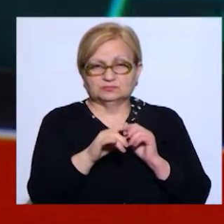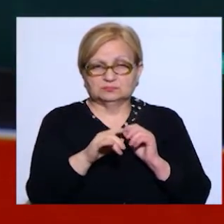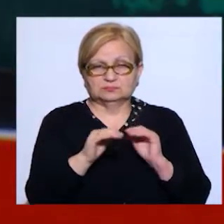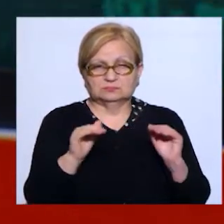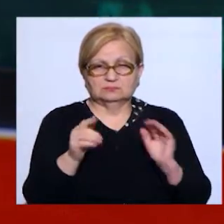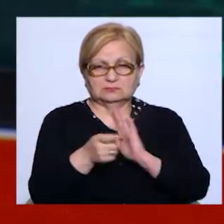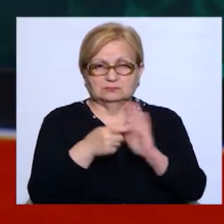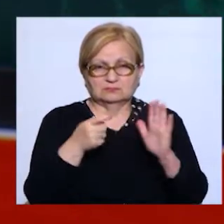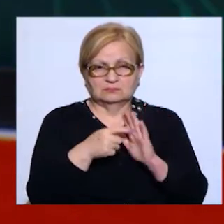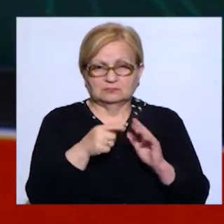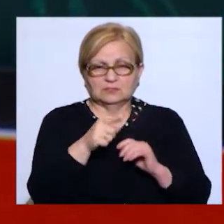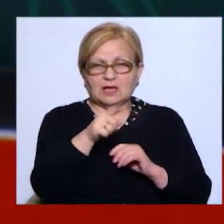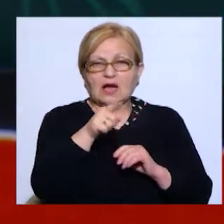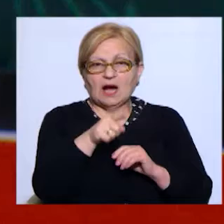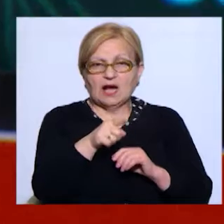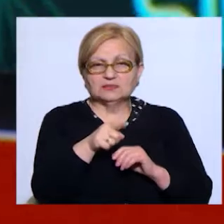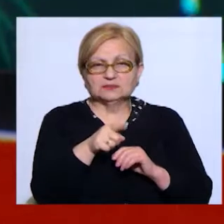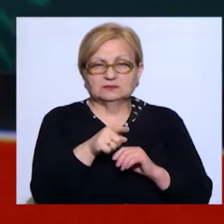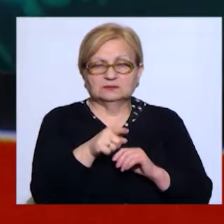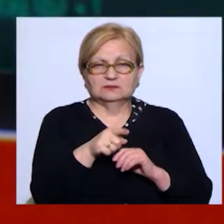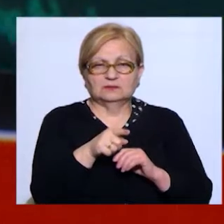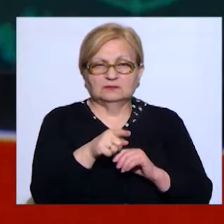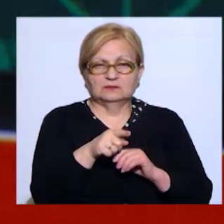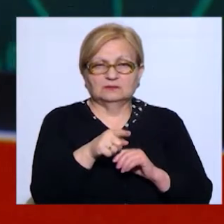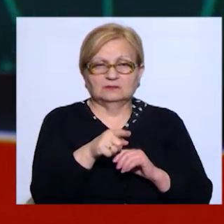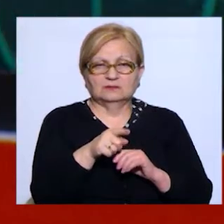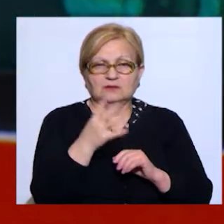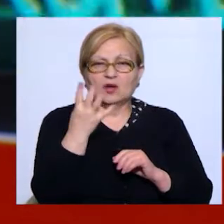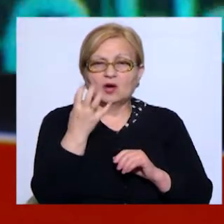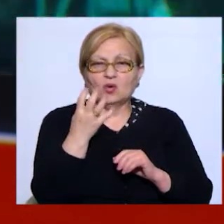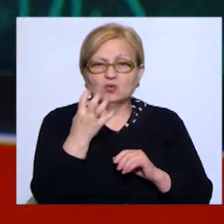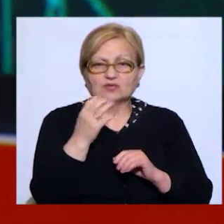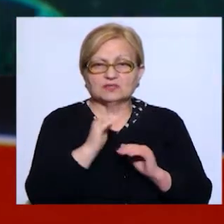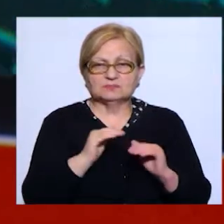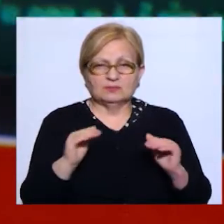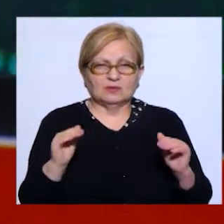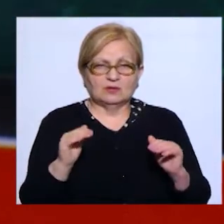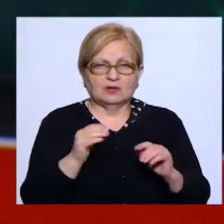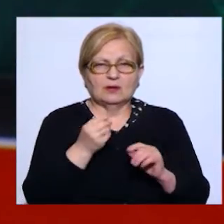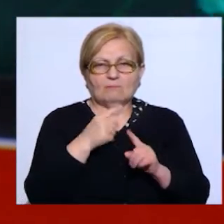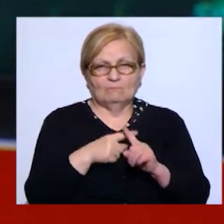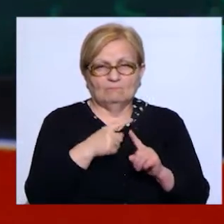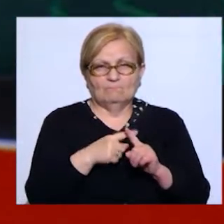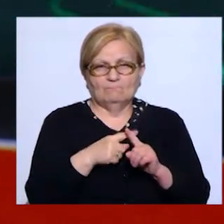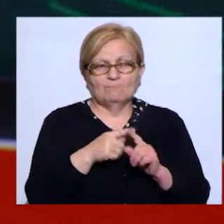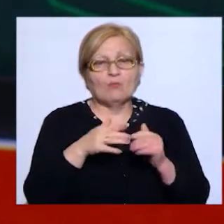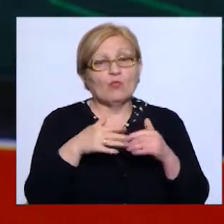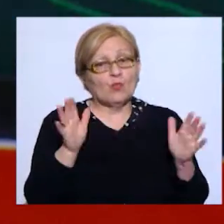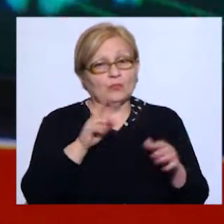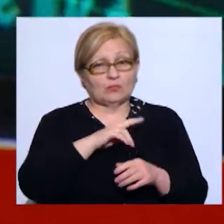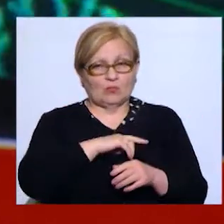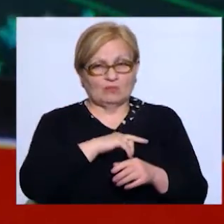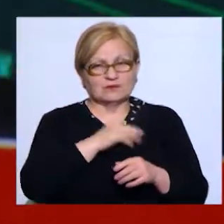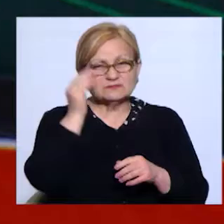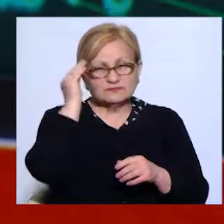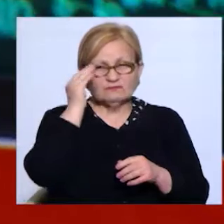1000 ბავშვი. და 1000-დან სიტყვაზე ვამბობ, 400-ს მამითხრა, რომ მათემატიკა უფრო მიყვარს.